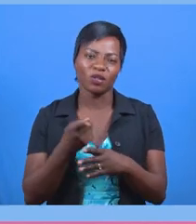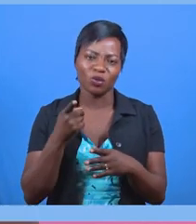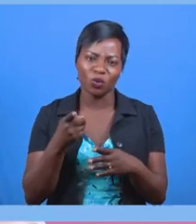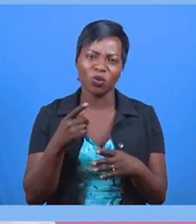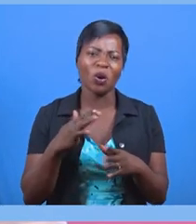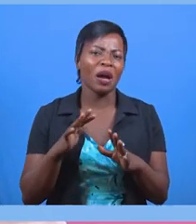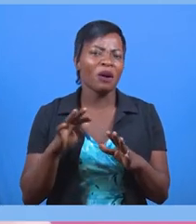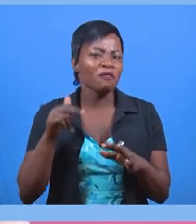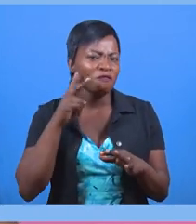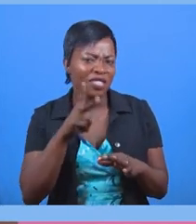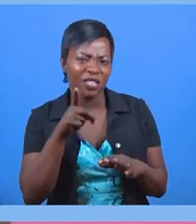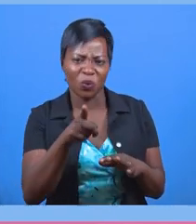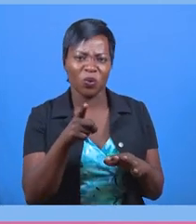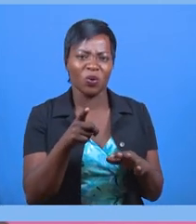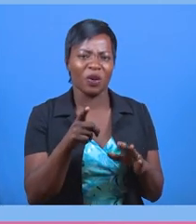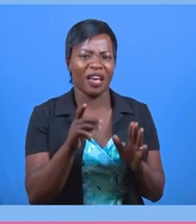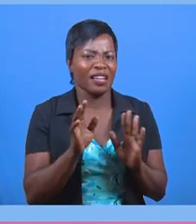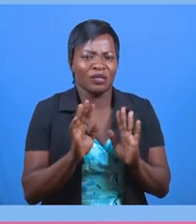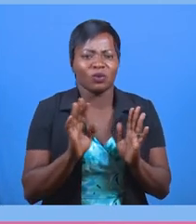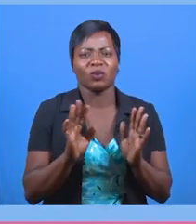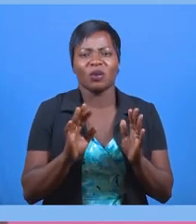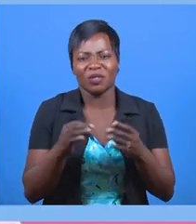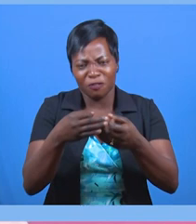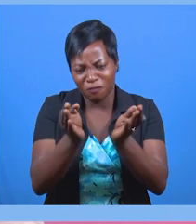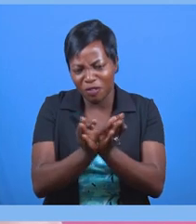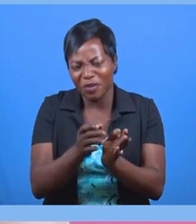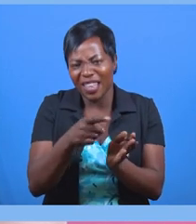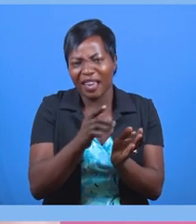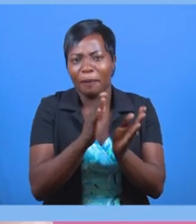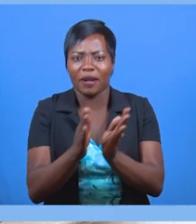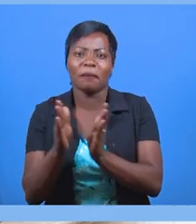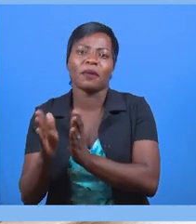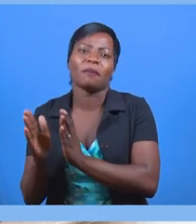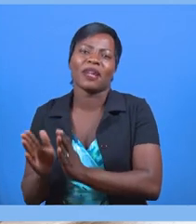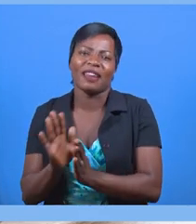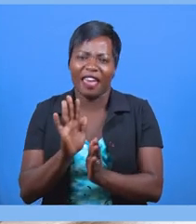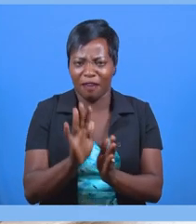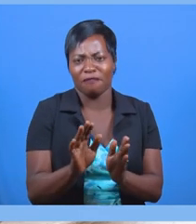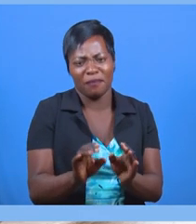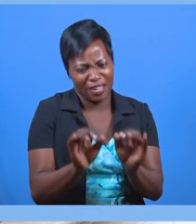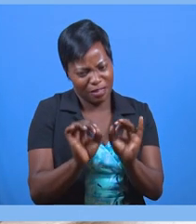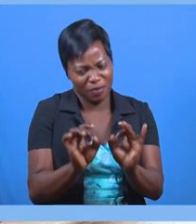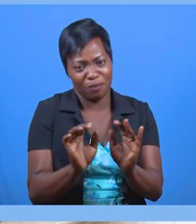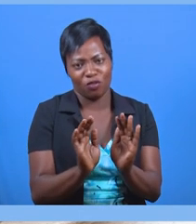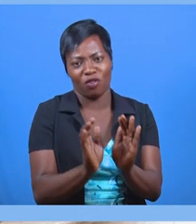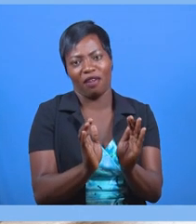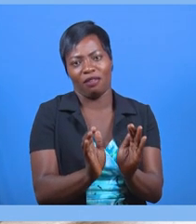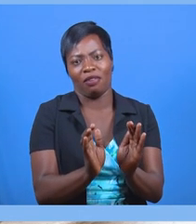mushanya ari kuuya asa kanganise hurongwa hwaagara narwo hwedura rake